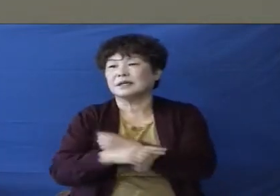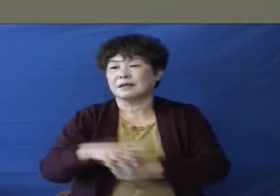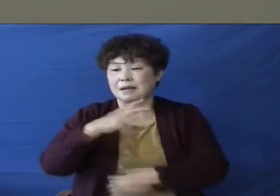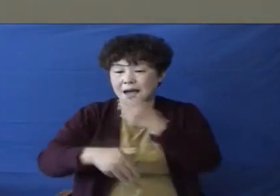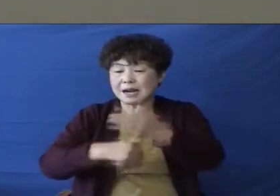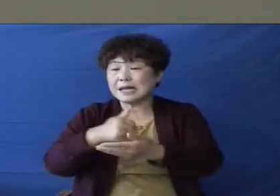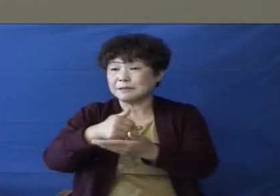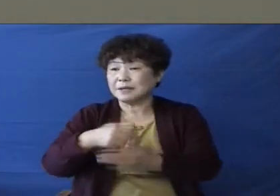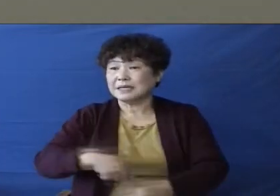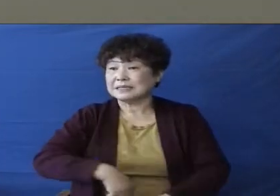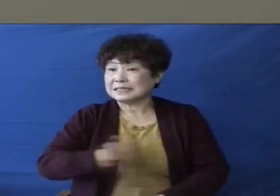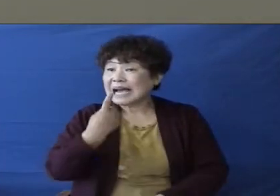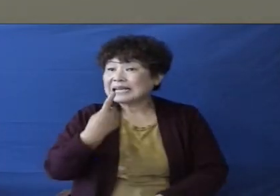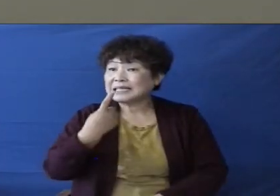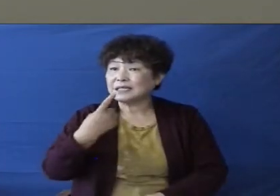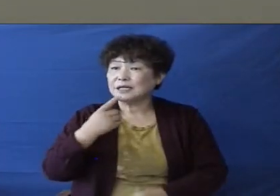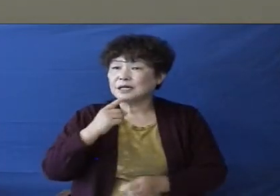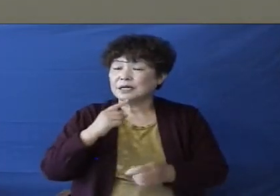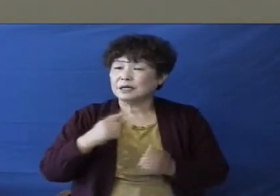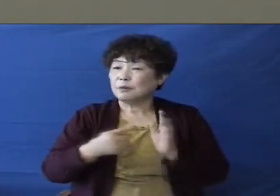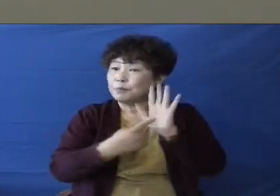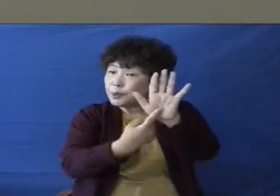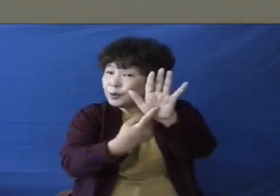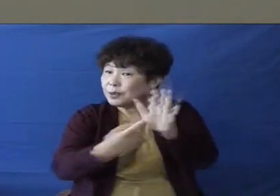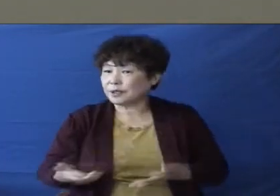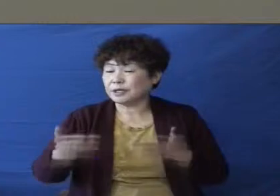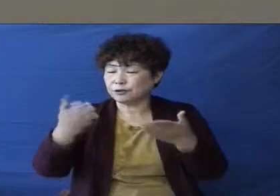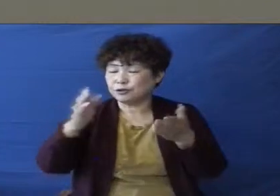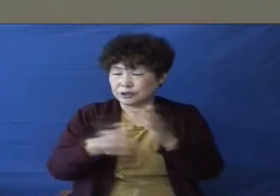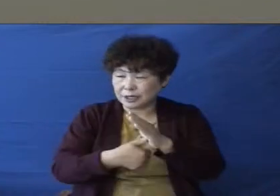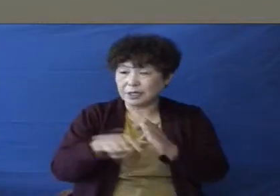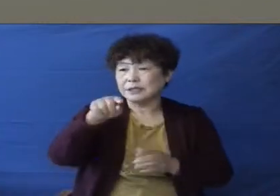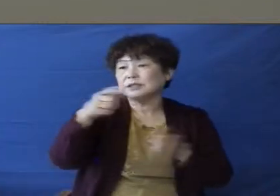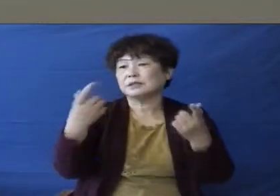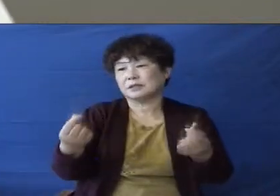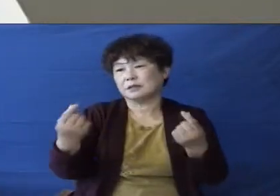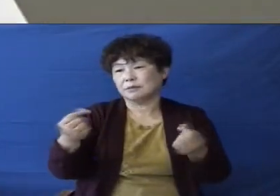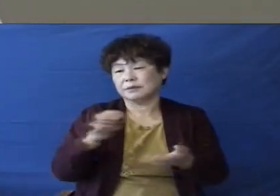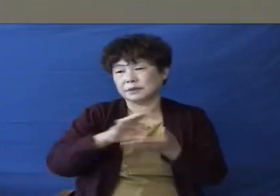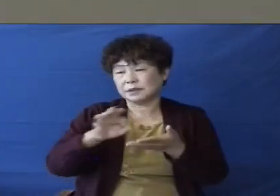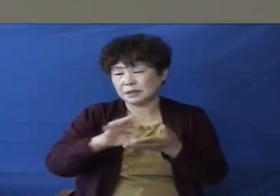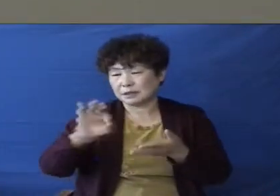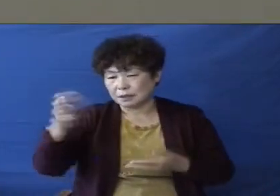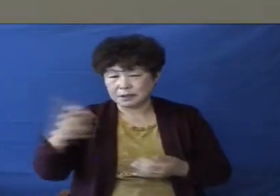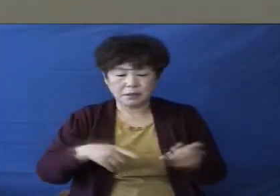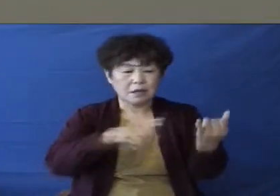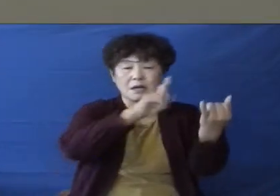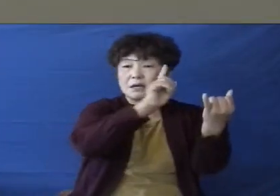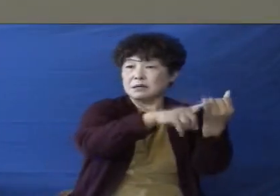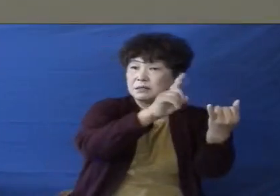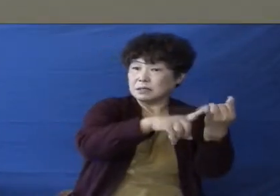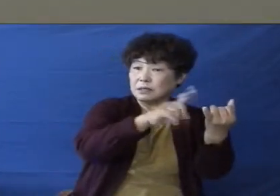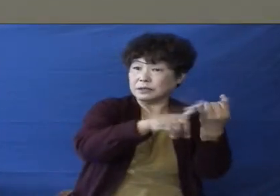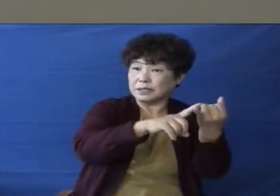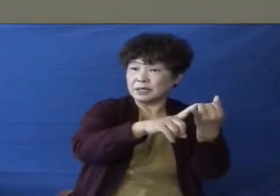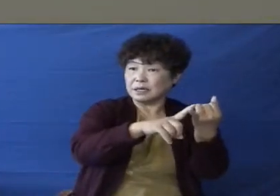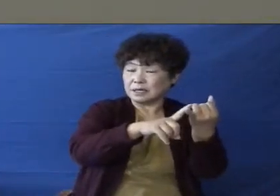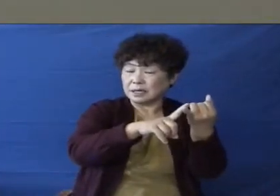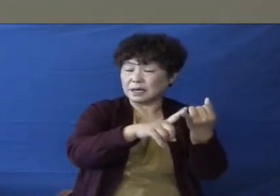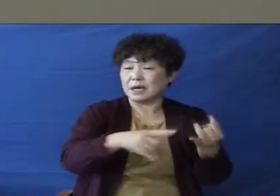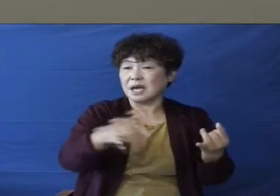때 에고의 의미 라고 하는 표현을 쓰신 거야 그런데 이 여인에게 있어서 여자가 이 따라 라고 하는 이 단어가